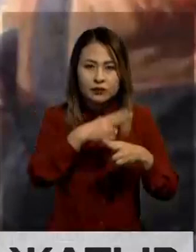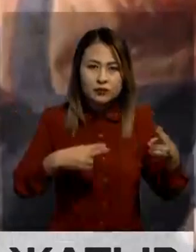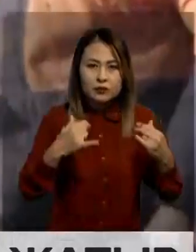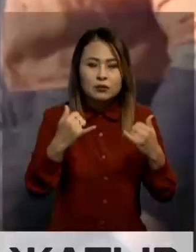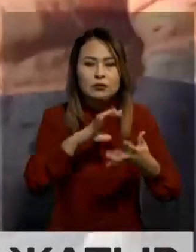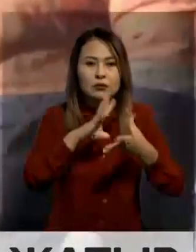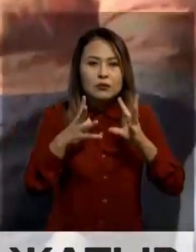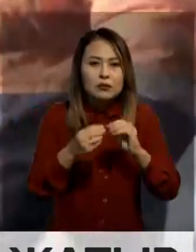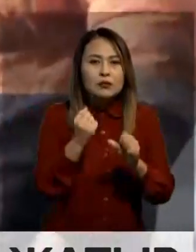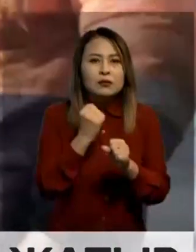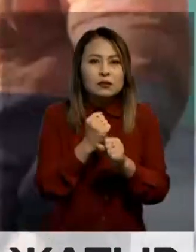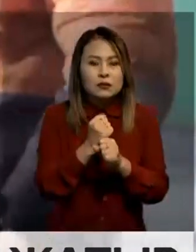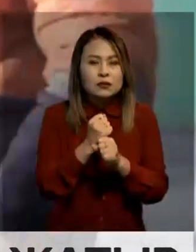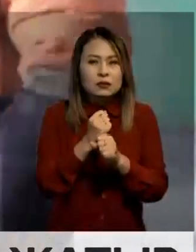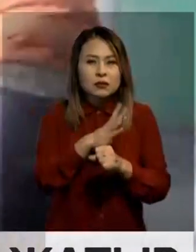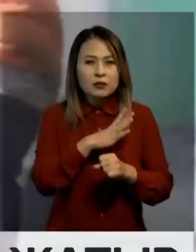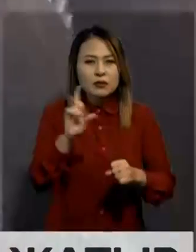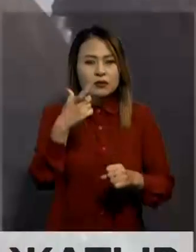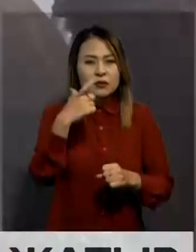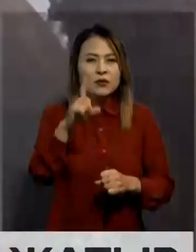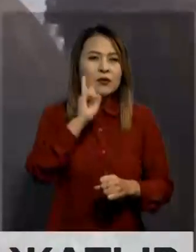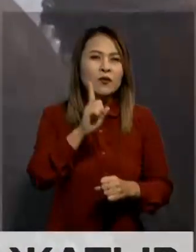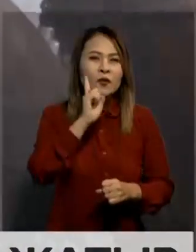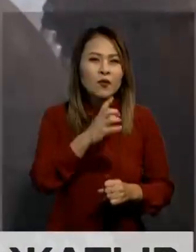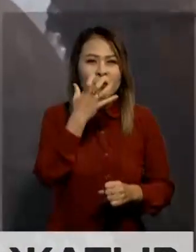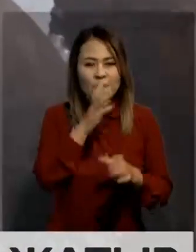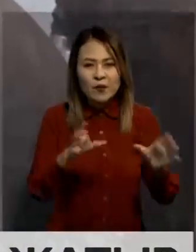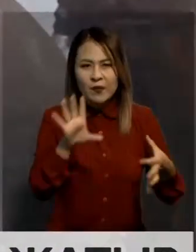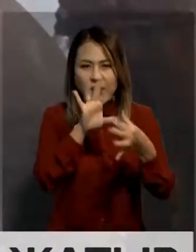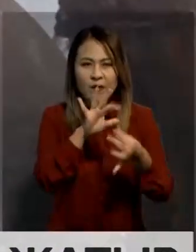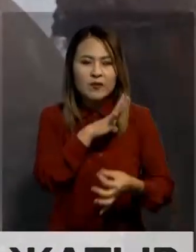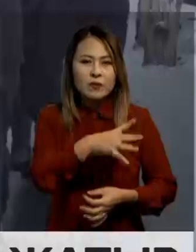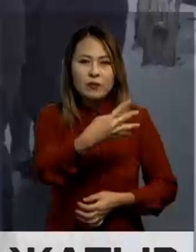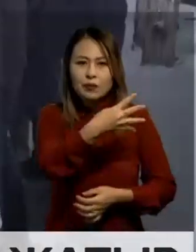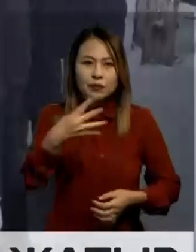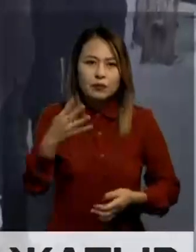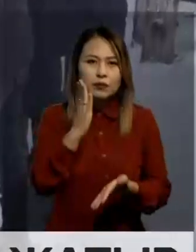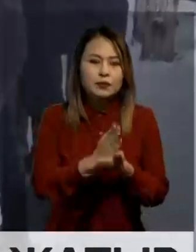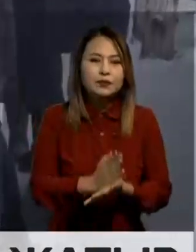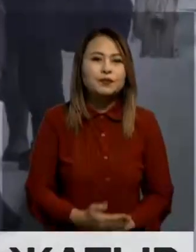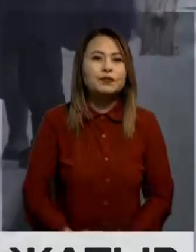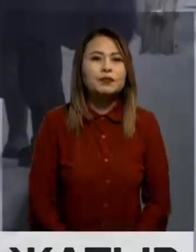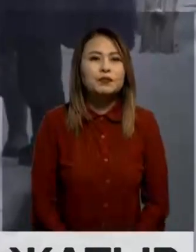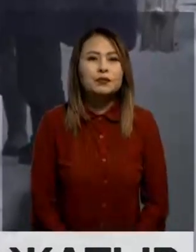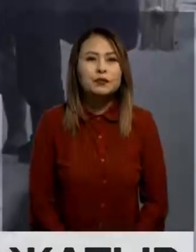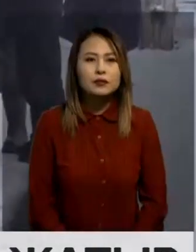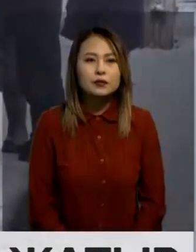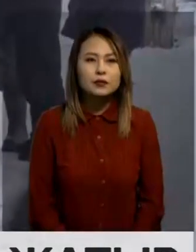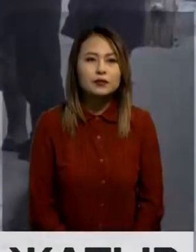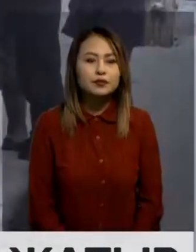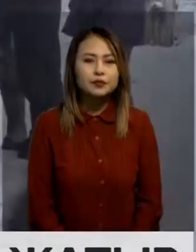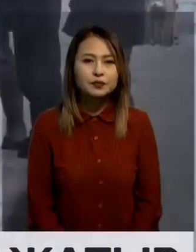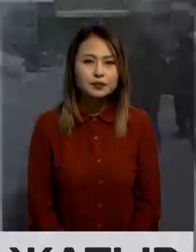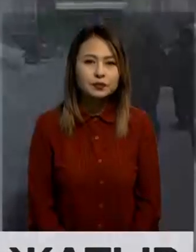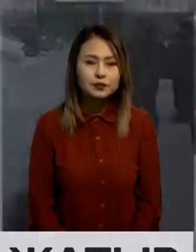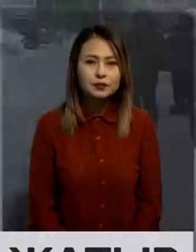қаладағы жалпы ахуалға тоқталсақ, Екібастұзда қазір жылуға қосылмаған 4 көп қабатты үй қалды. Қарлығаш Қасиетова, Жеңіс